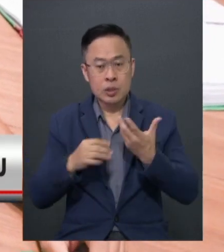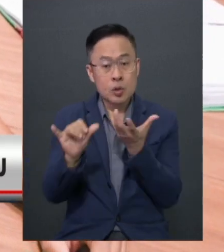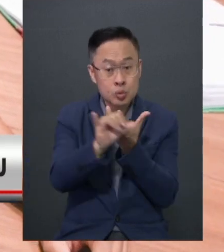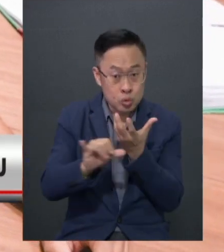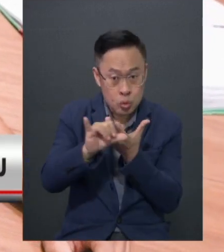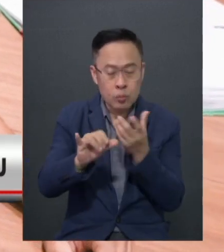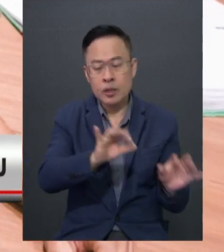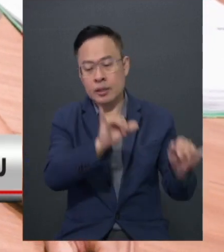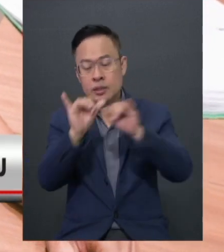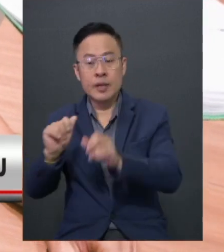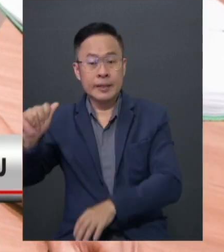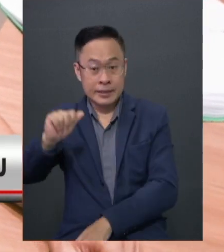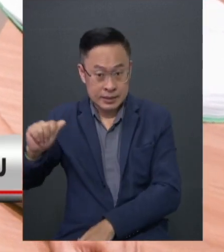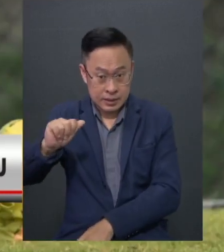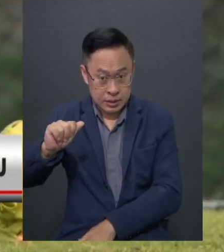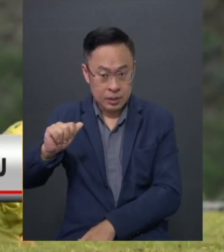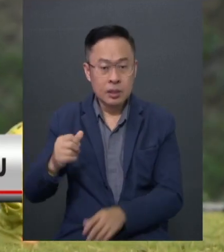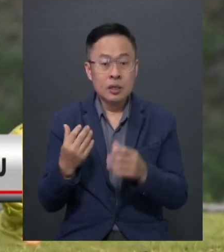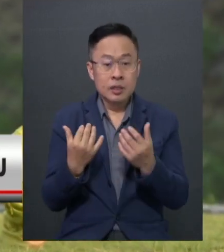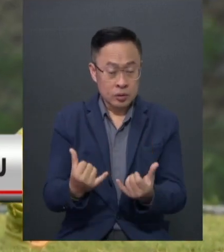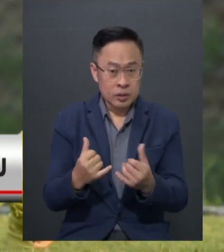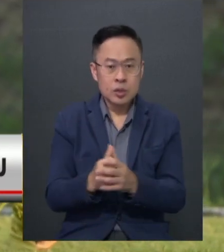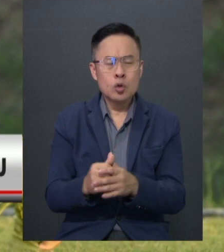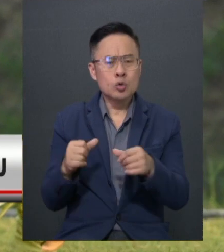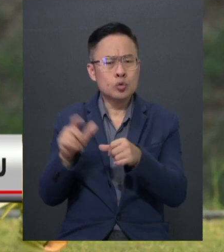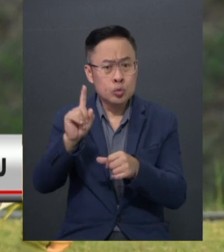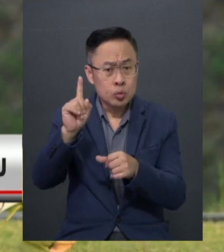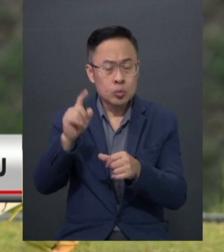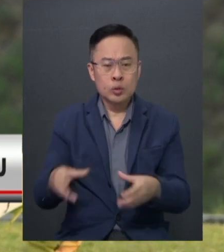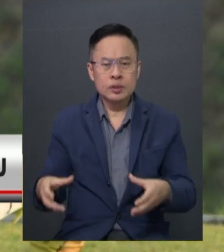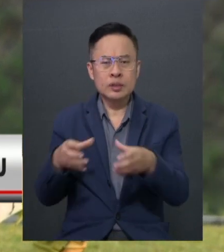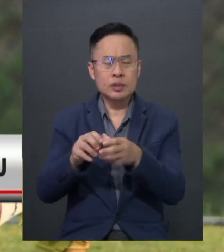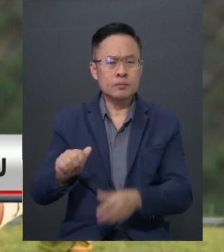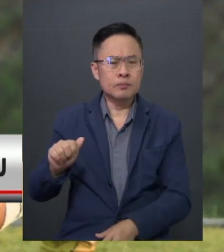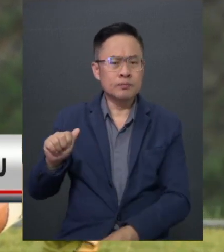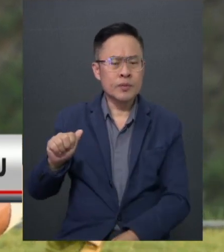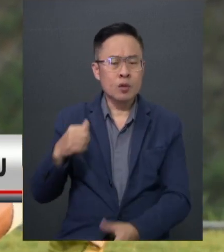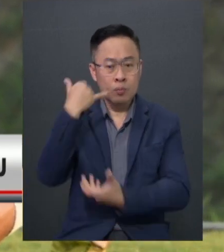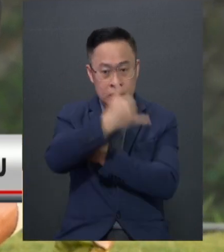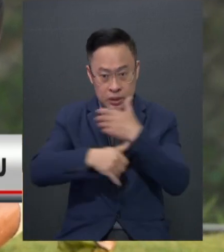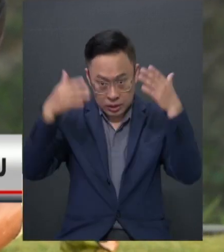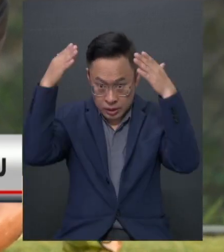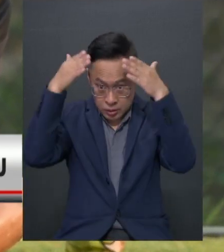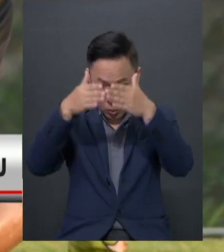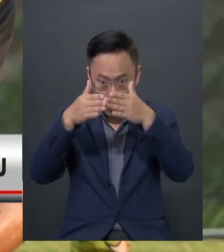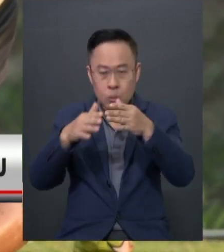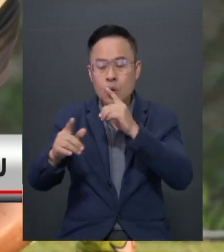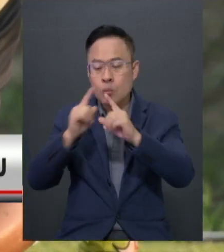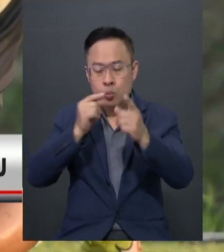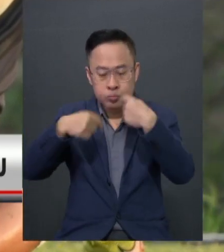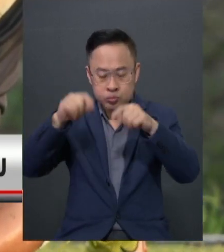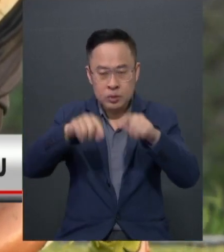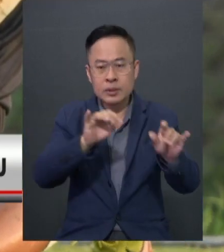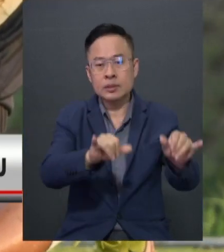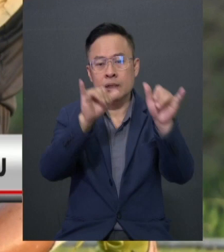ยุโรปแล้วก็ทีมเอเชียฮะโดยทีมล่าสุดเนี่ยก็คือทีมใบยางคาราเอฟซีครับสโมสรในลีกอินโดนีเซียโดยลงสนามไปทั้ง